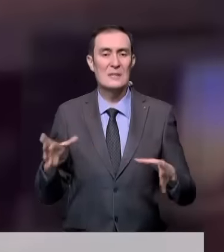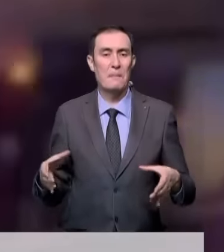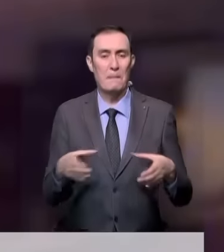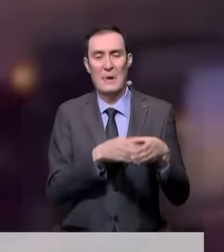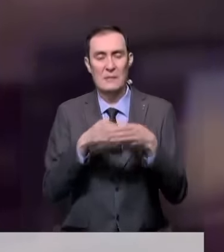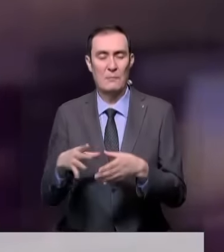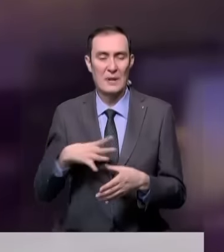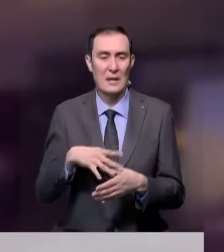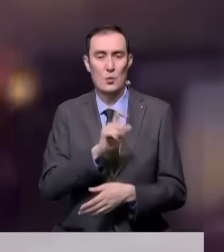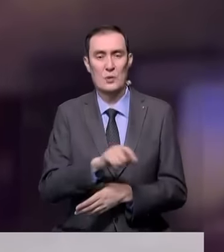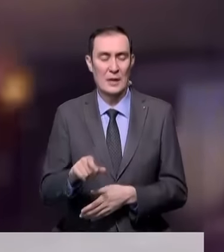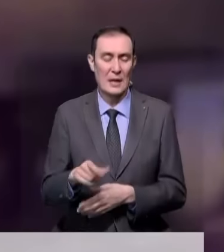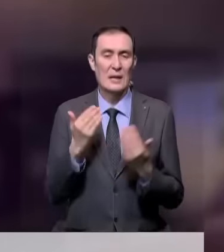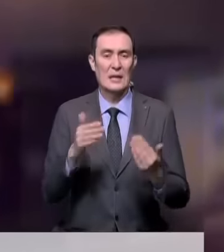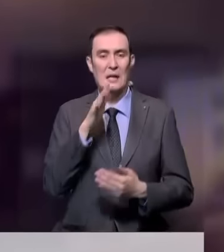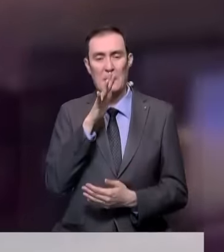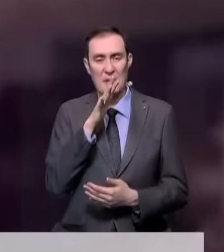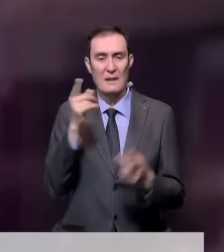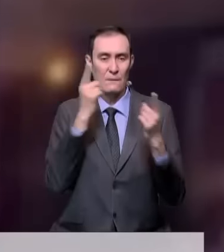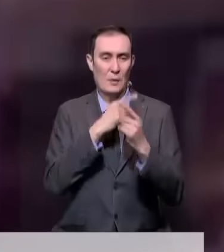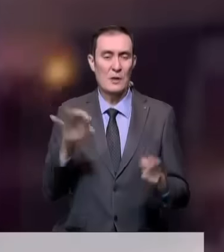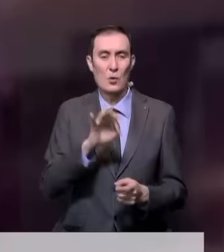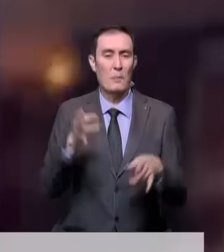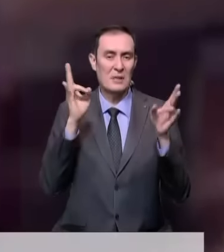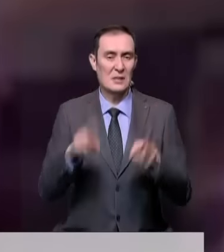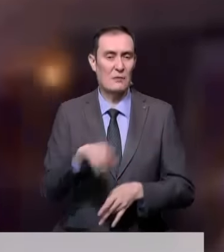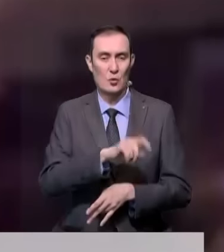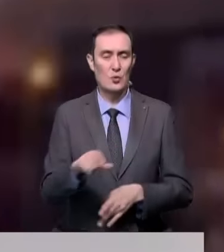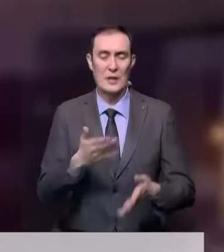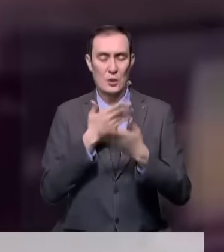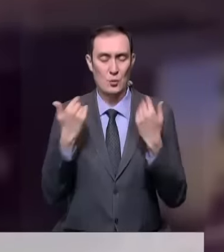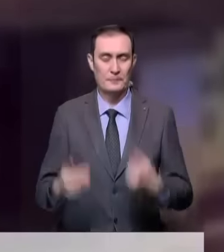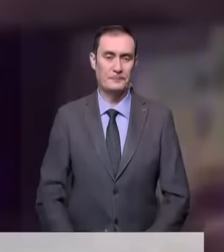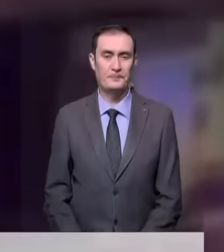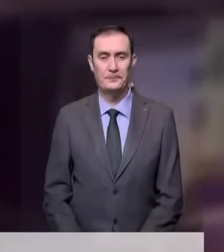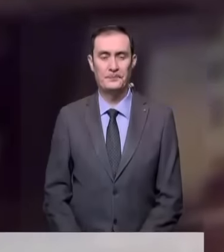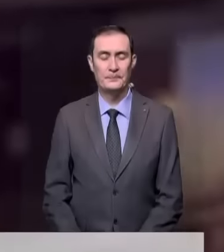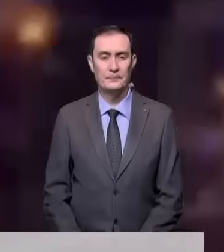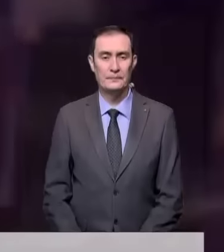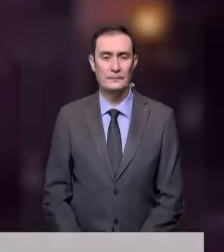спасатели эвакуируют посетителей. На данный момент информации о пострадавших нет.